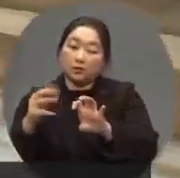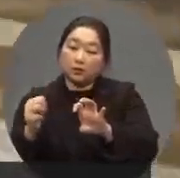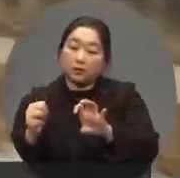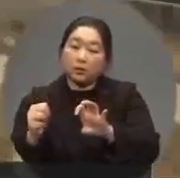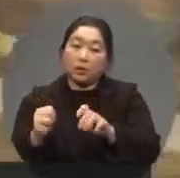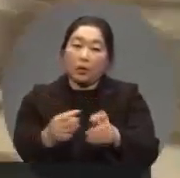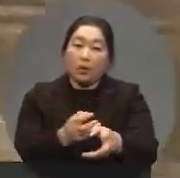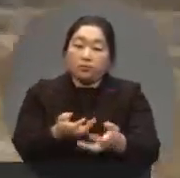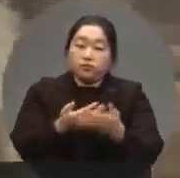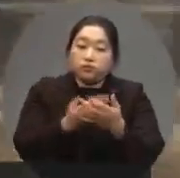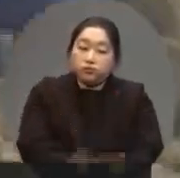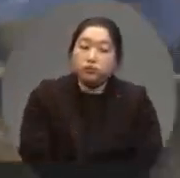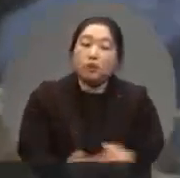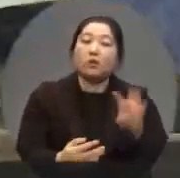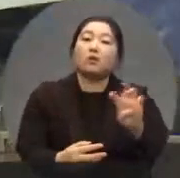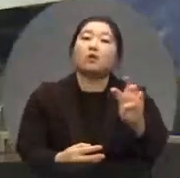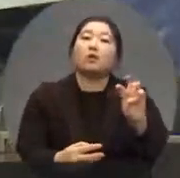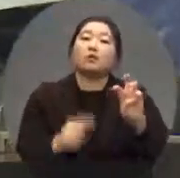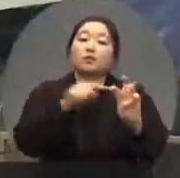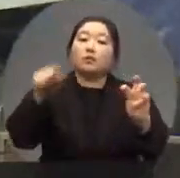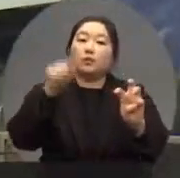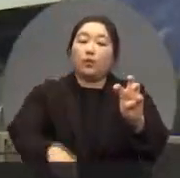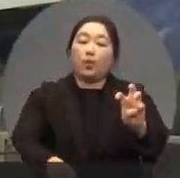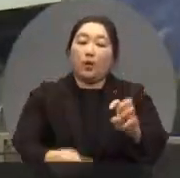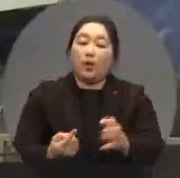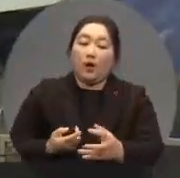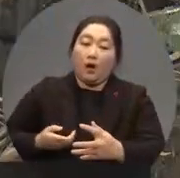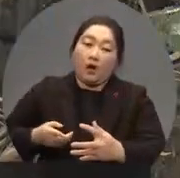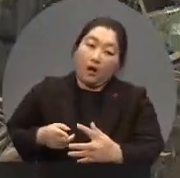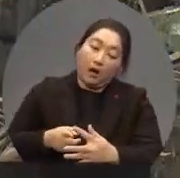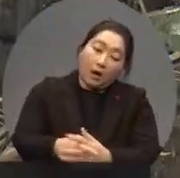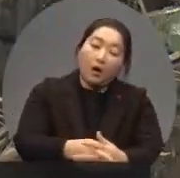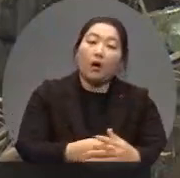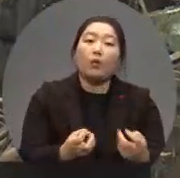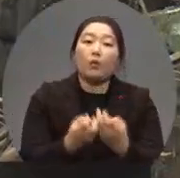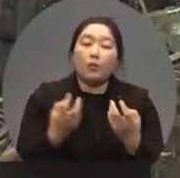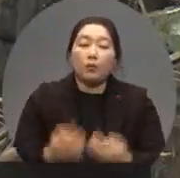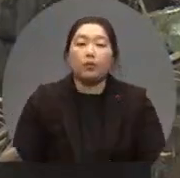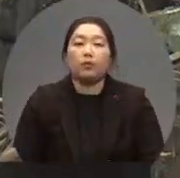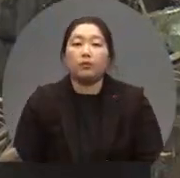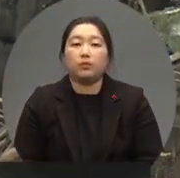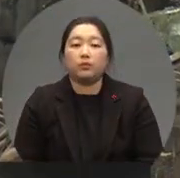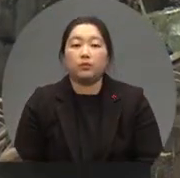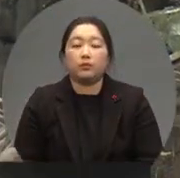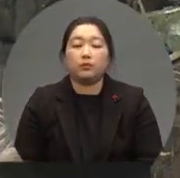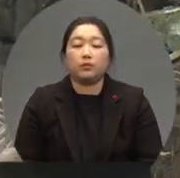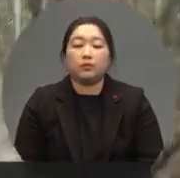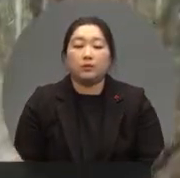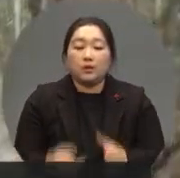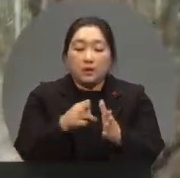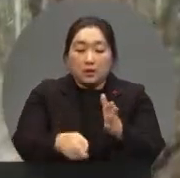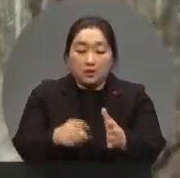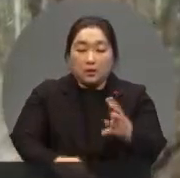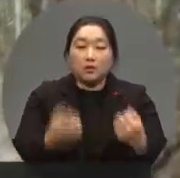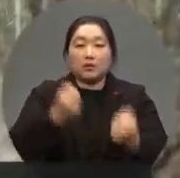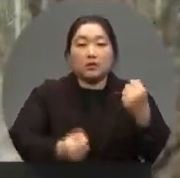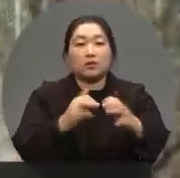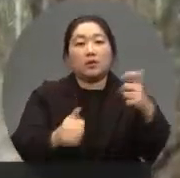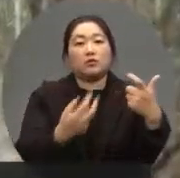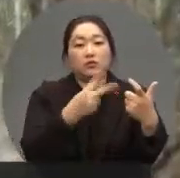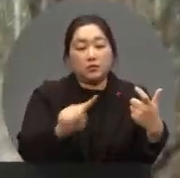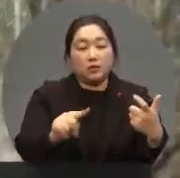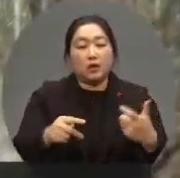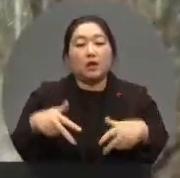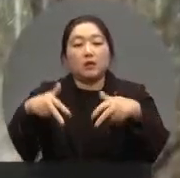양의 무게만 30톤의 달해 가속력을 이기지 못한 것으로 보입니다 열차 안에 있던 60대 기관사와